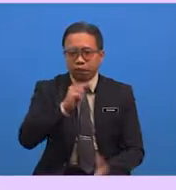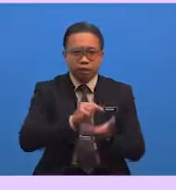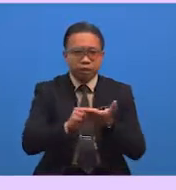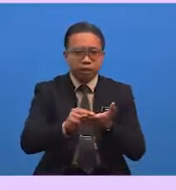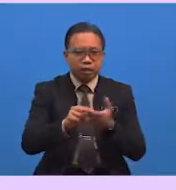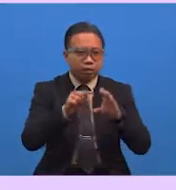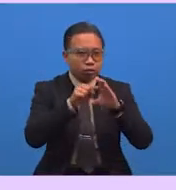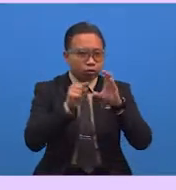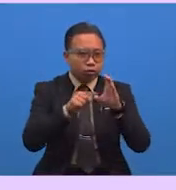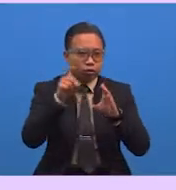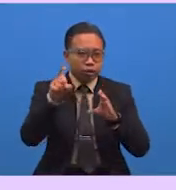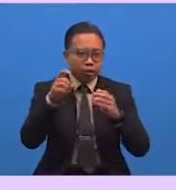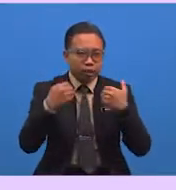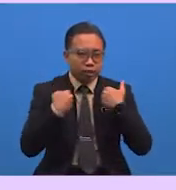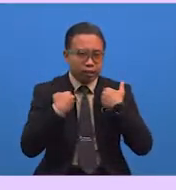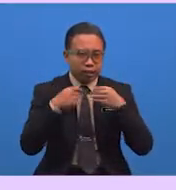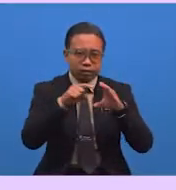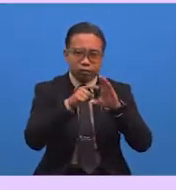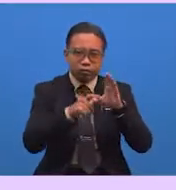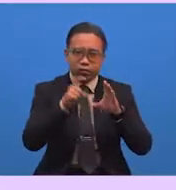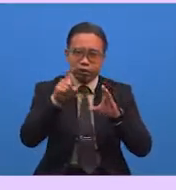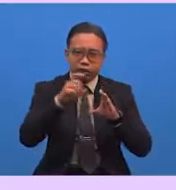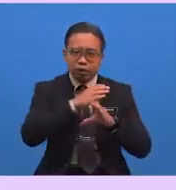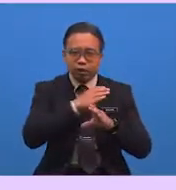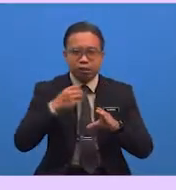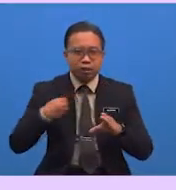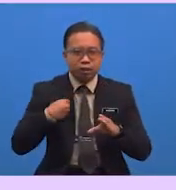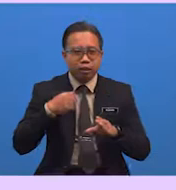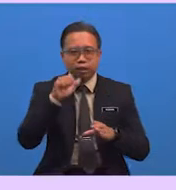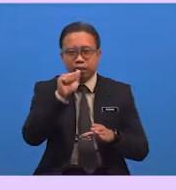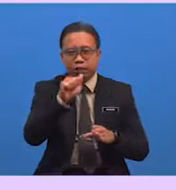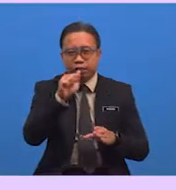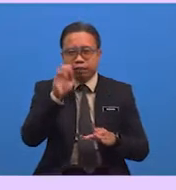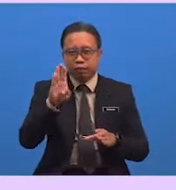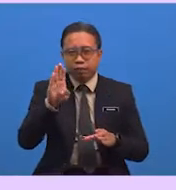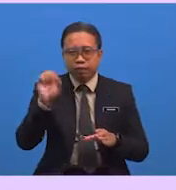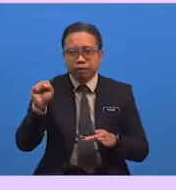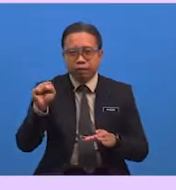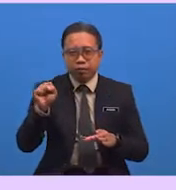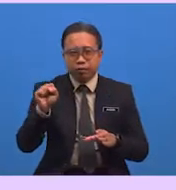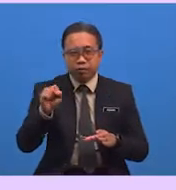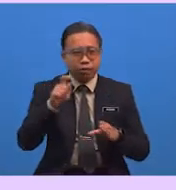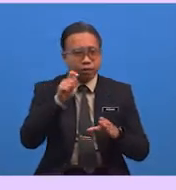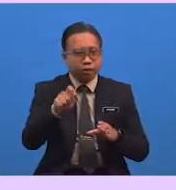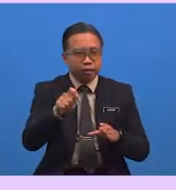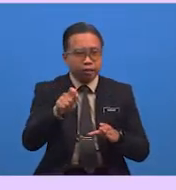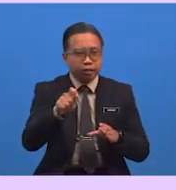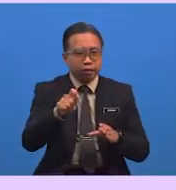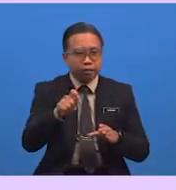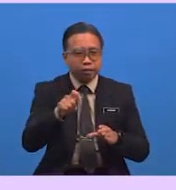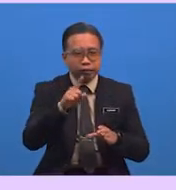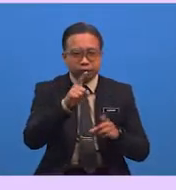X, didapati sudut X dan sudut ABS yang ditandakan